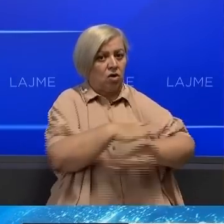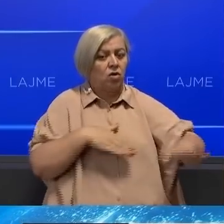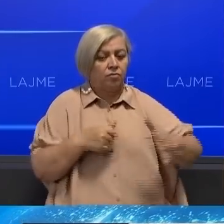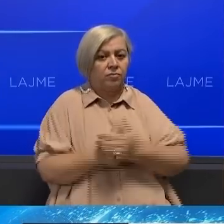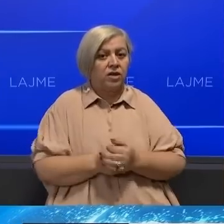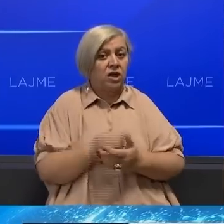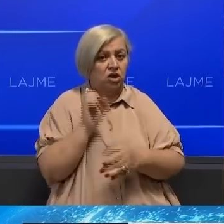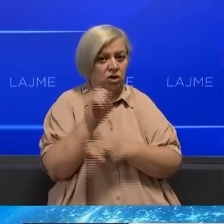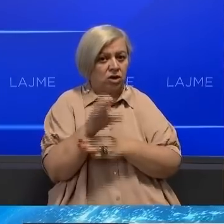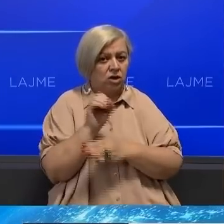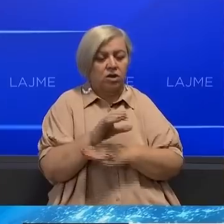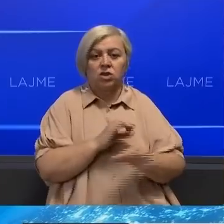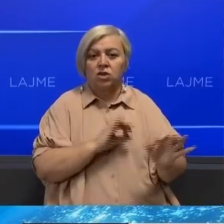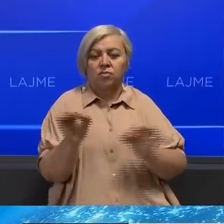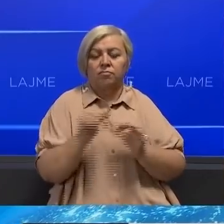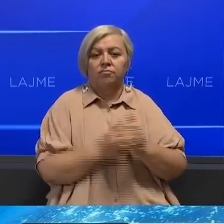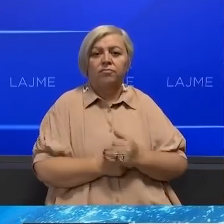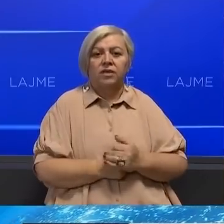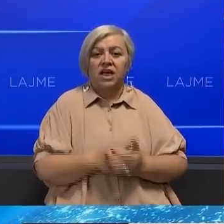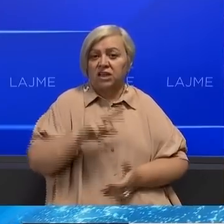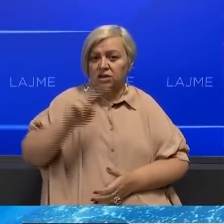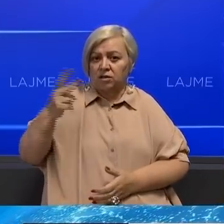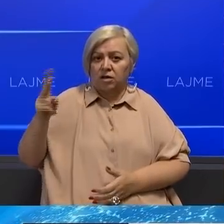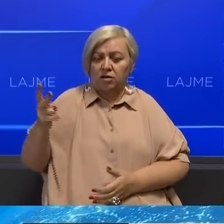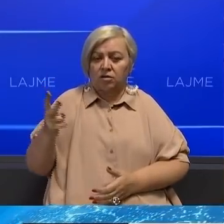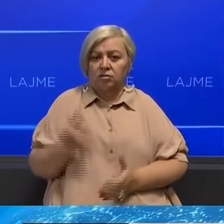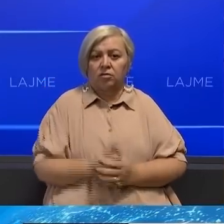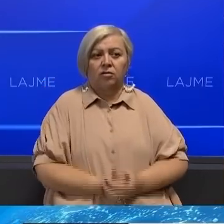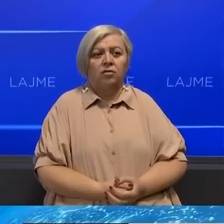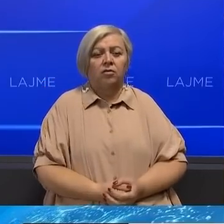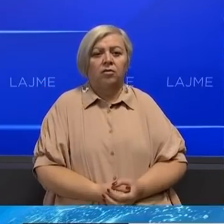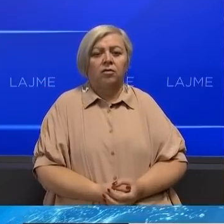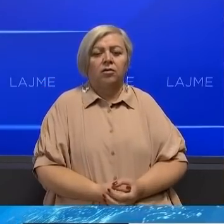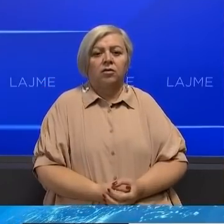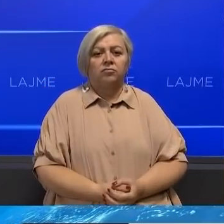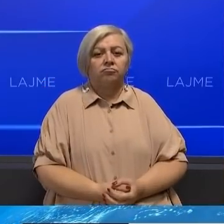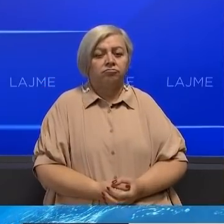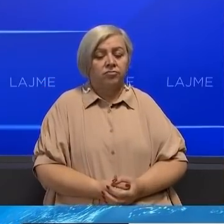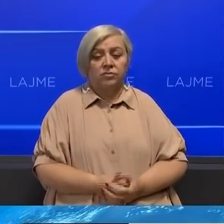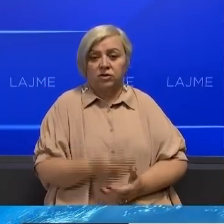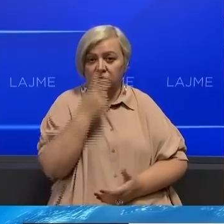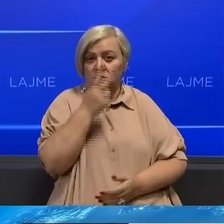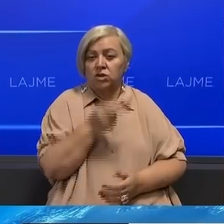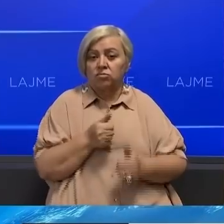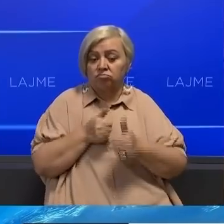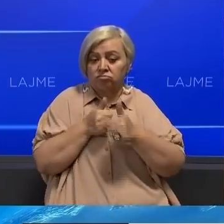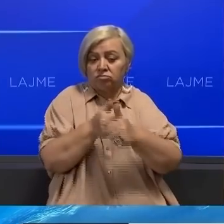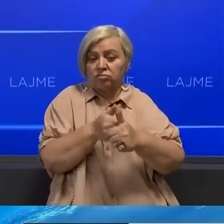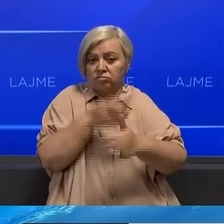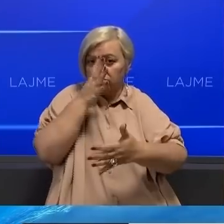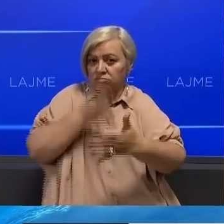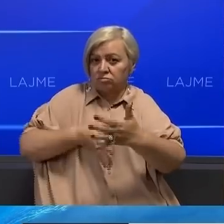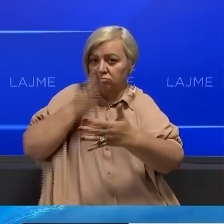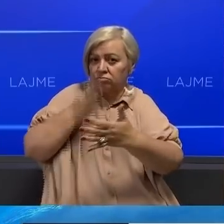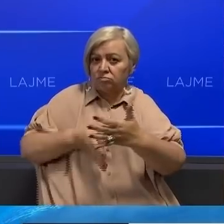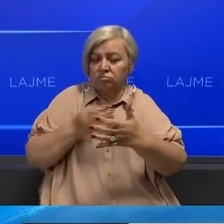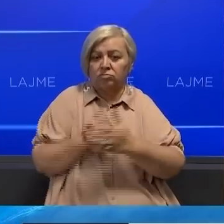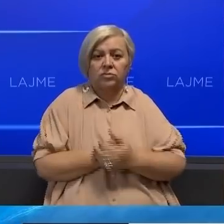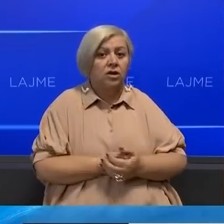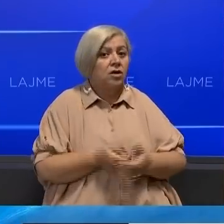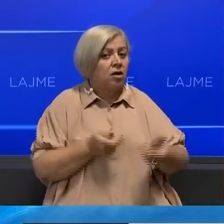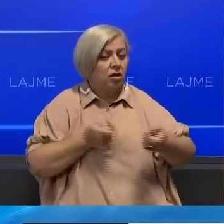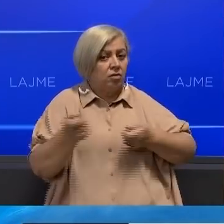Këshillit të Sigurimit, por edhe niveleve të tjera globale që të rrisin mbikëqyrjes ndaj shitjeve të avancuara